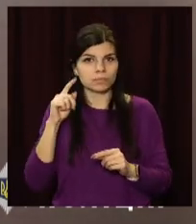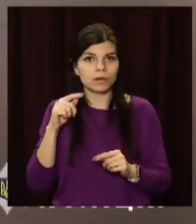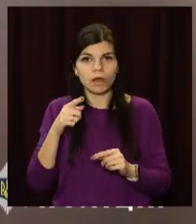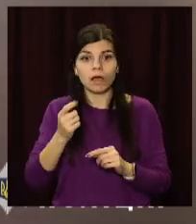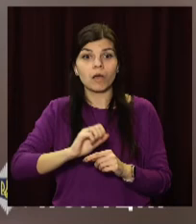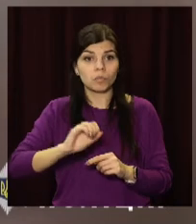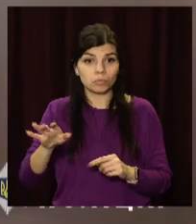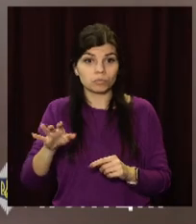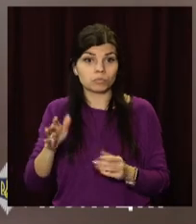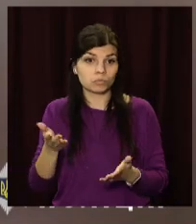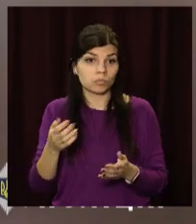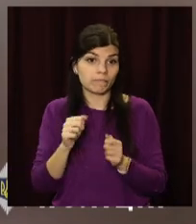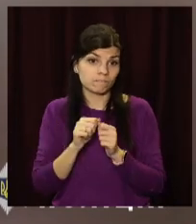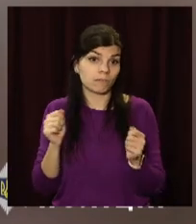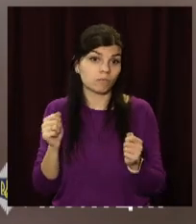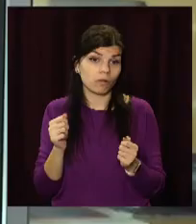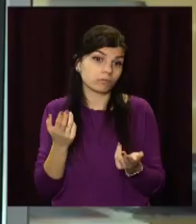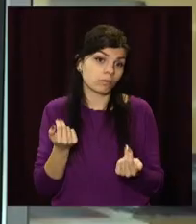еще. Взорвалось, я пошел.